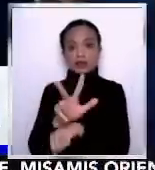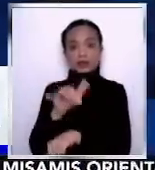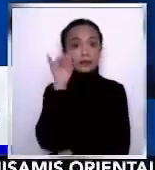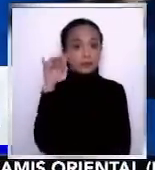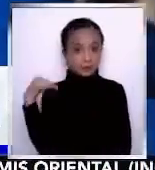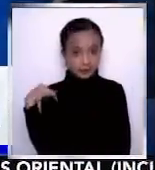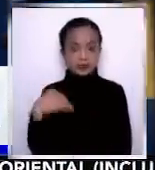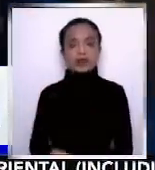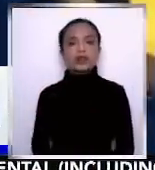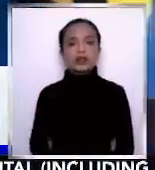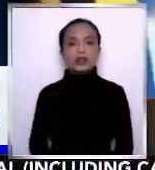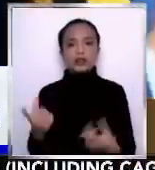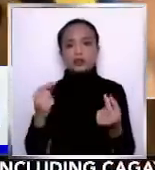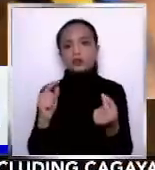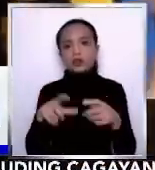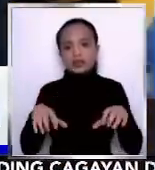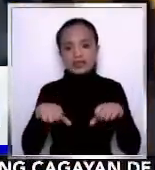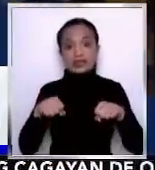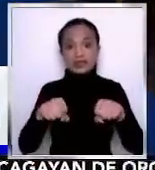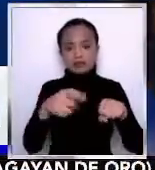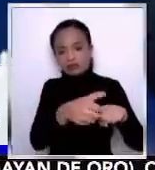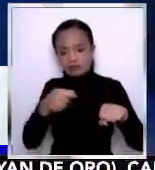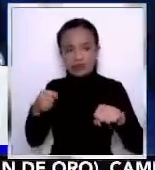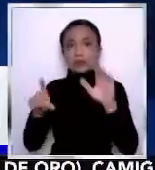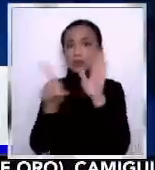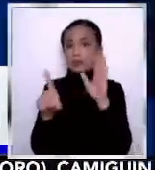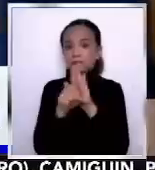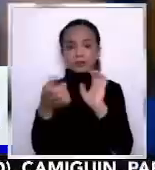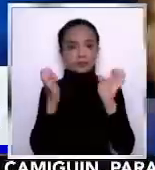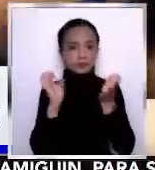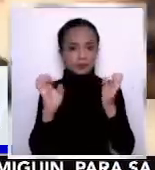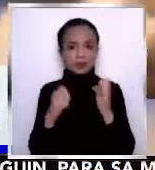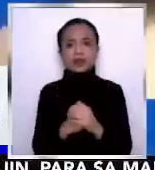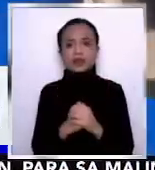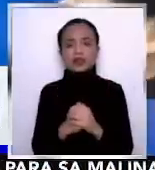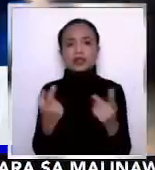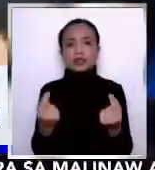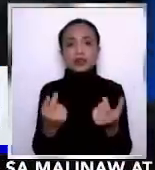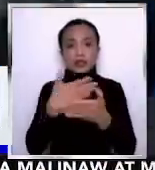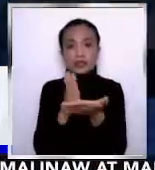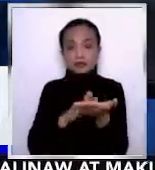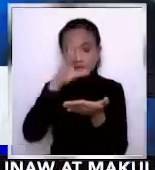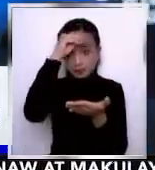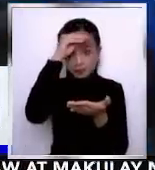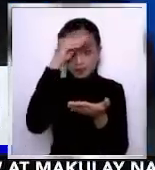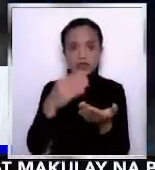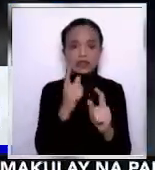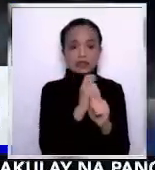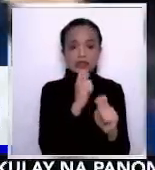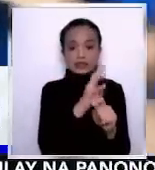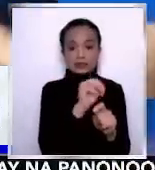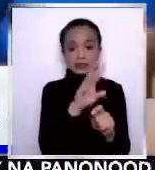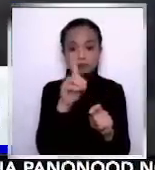ng paghatak nila sa mga kariton at e-trike na bawal sa EDSA. Pilit doon ay binababa ng ilang kalalakihan mula sa truck ng MMDA ang isang